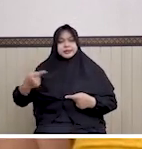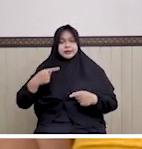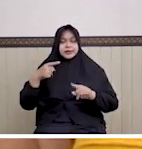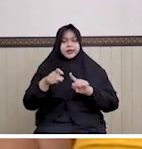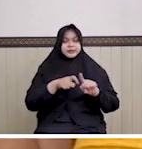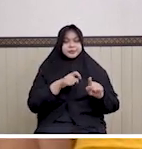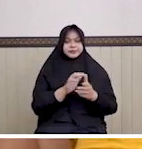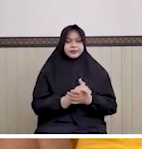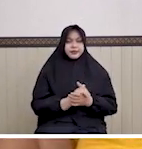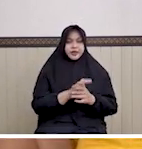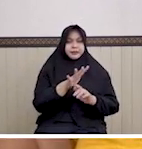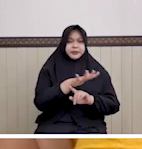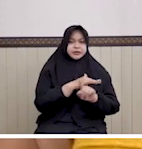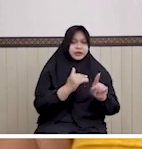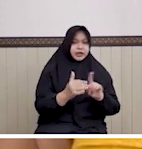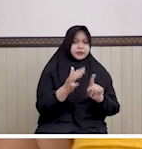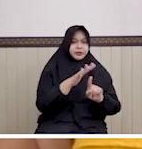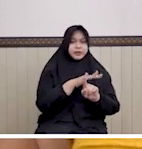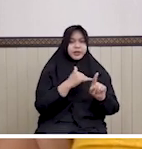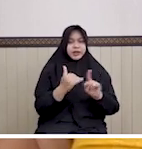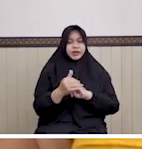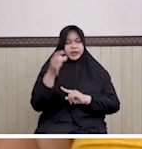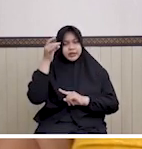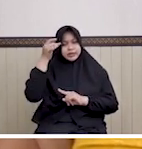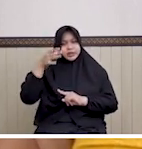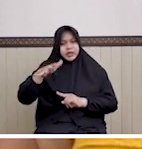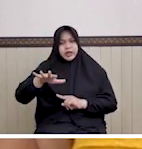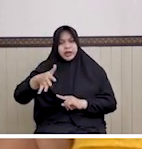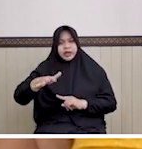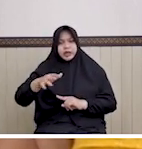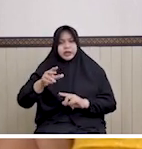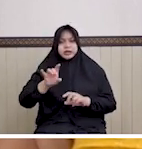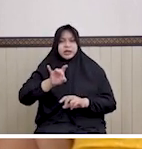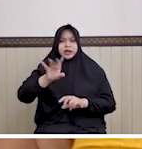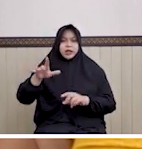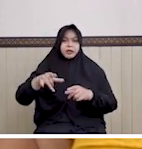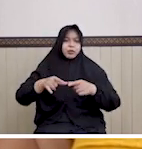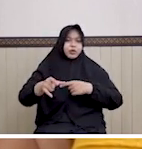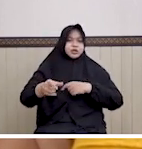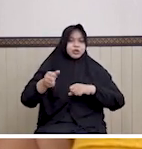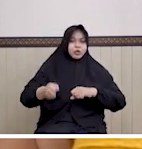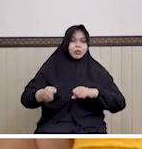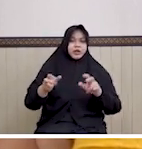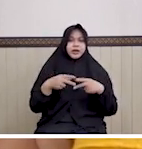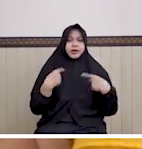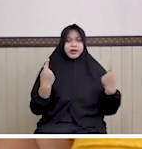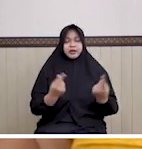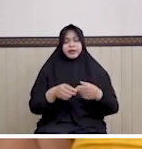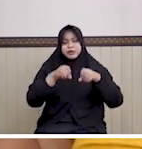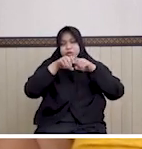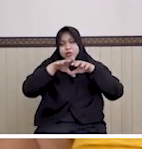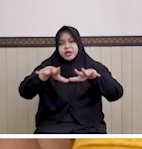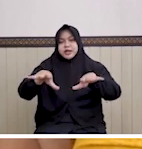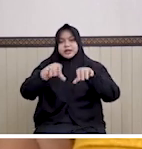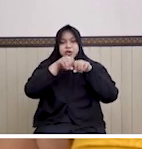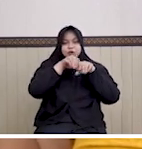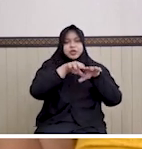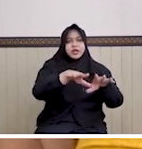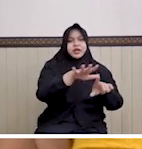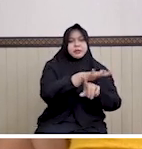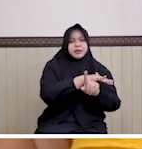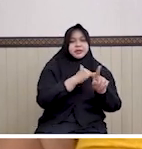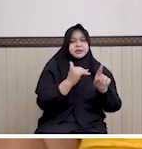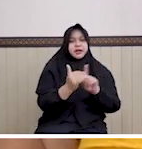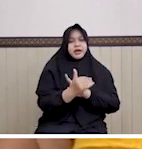dari masyarakat masyarakat desa itu kadang Selain Kita berproses hukum Kita juga melakukan sosialisasi sosialisasi ke masyarakat